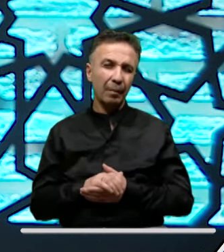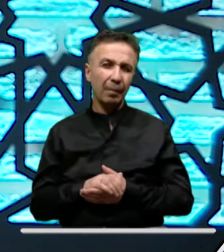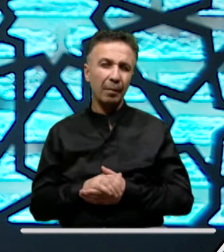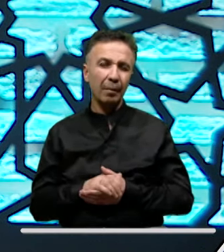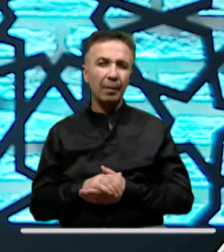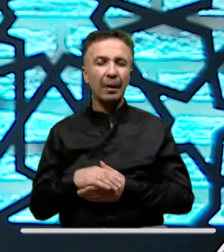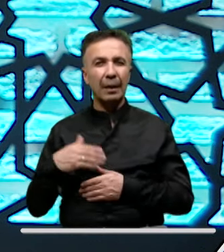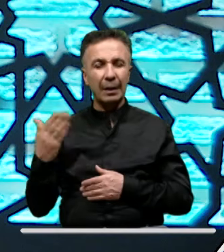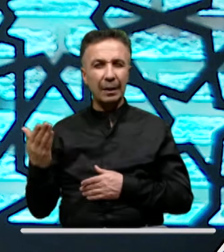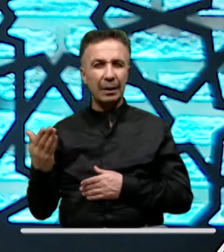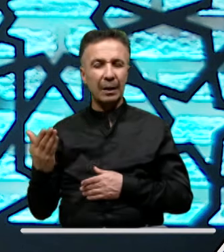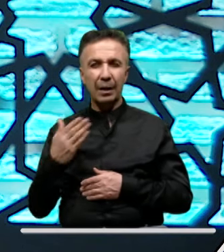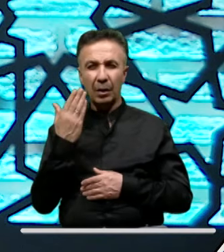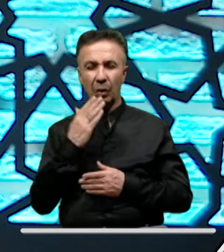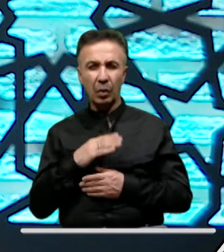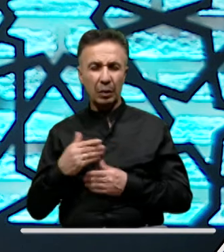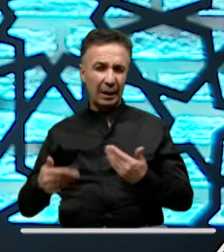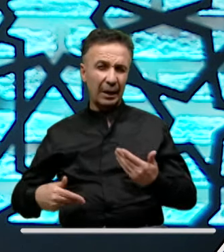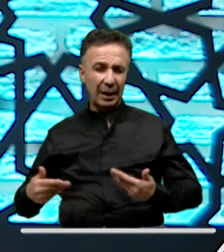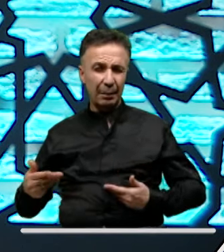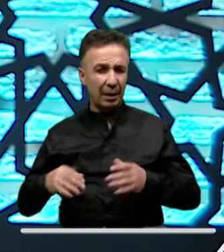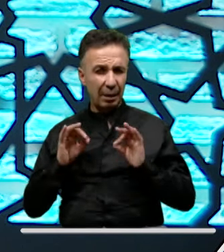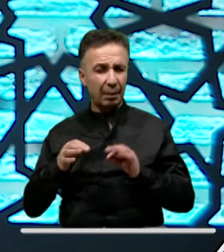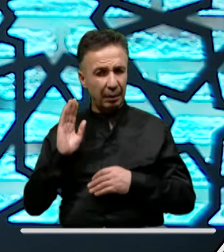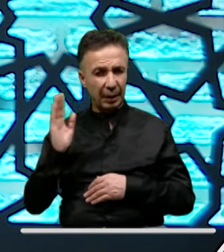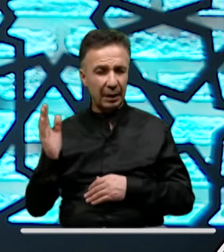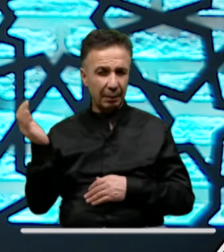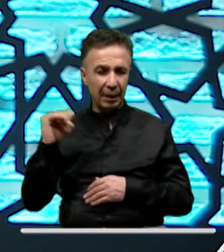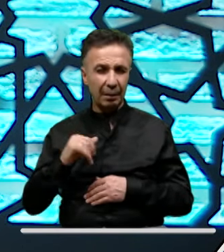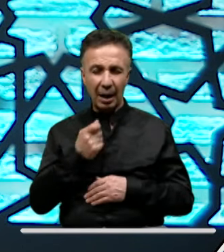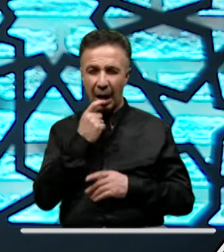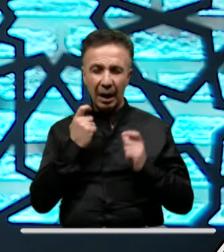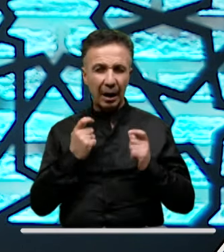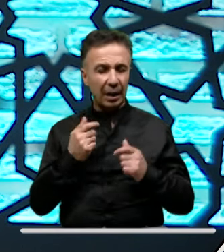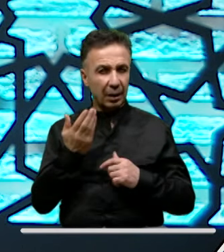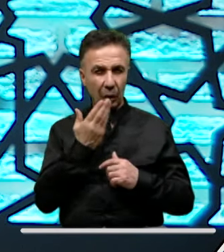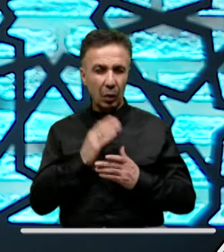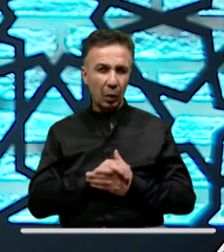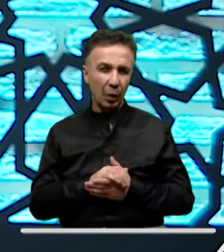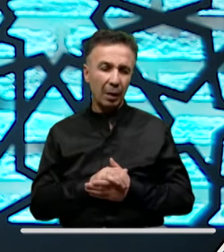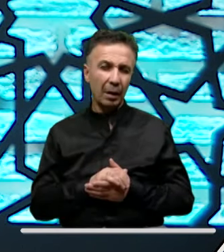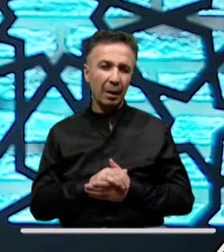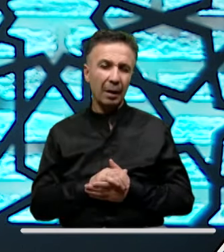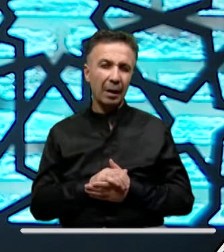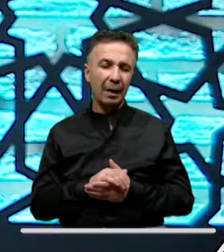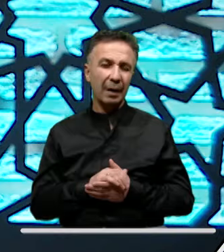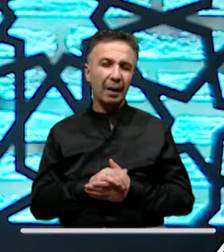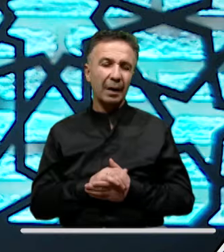okudu. Onun hizmetine sürekli gittim geldim. Ankara'da okudu. Şu anda da Ankara'da İl Milli Eğitim